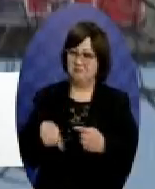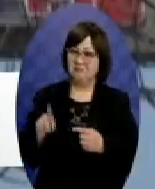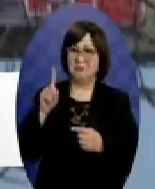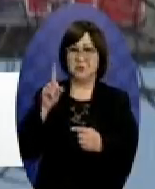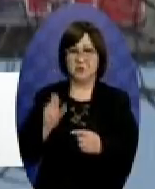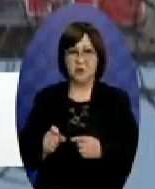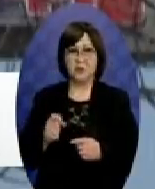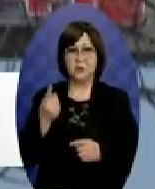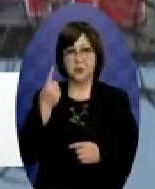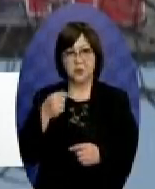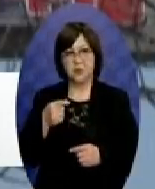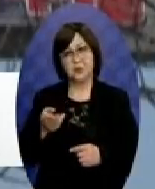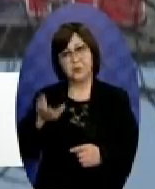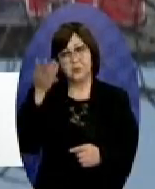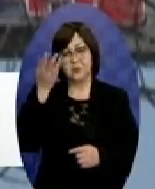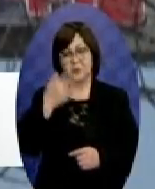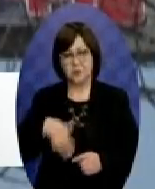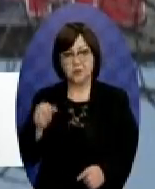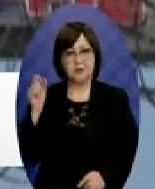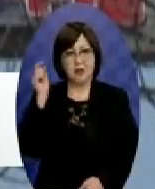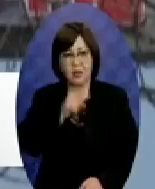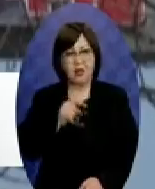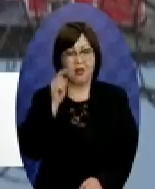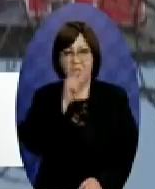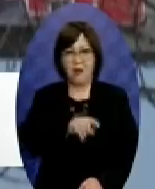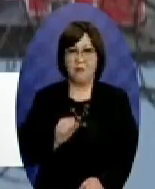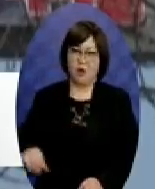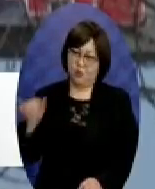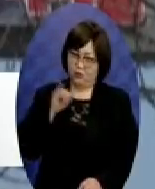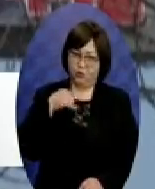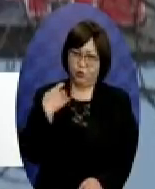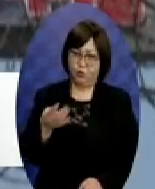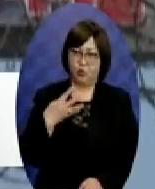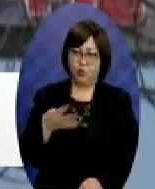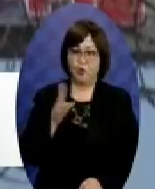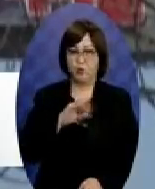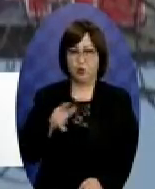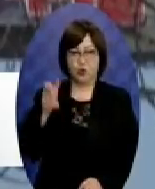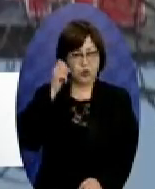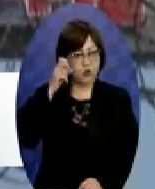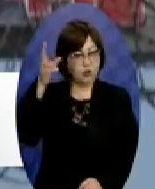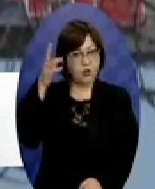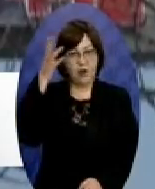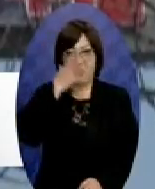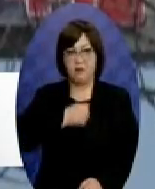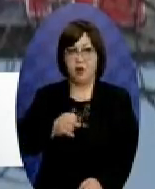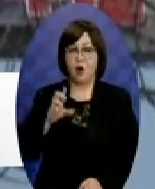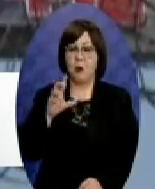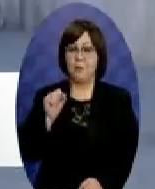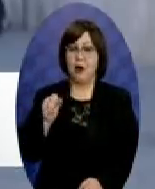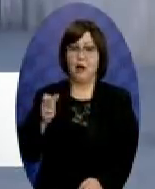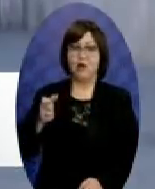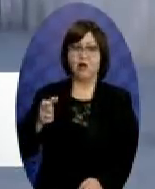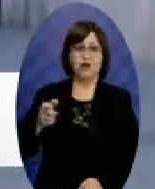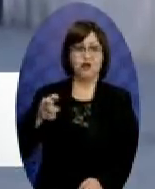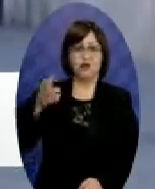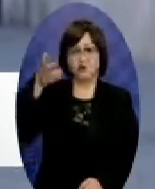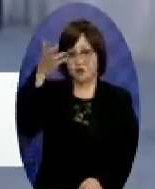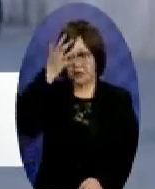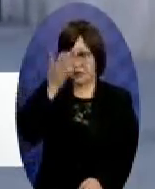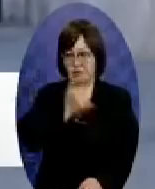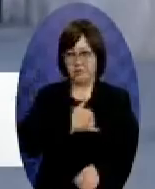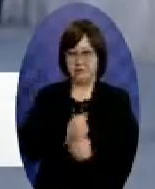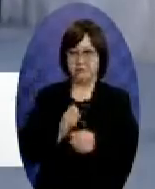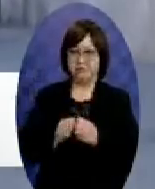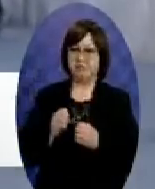удаа очиж байсан байна. Америкийн нэгдсэн улсын 44 дахь ерөнхийлөгч Барак Обамагийн засгийн эрх барьж байсан сүүлийн